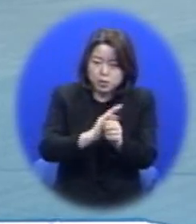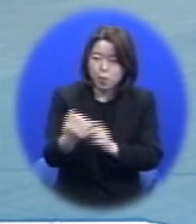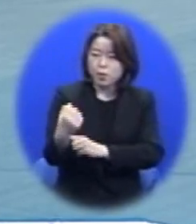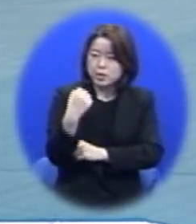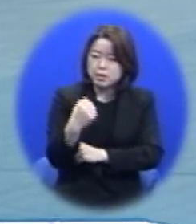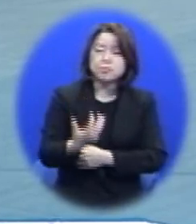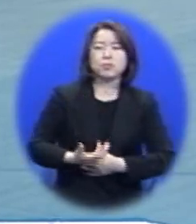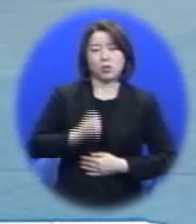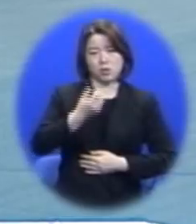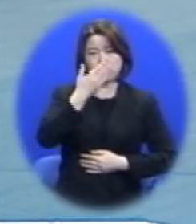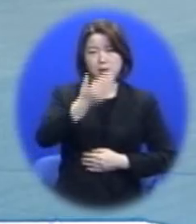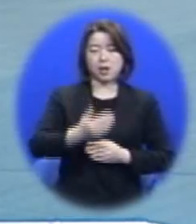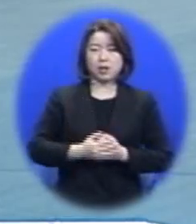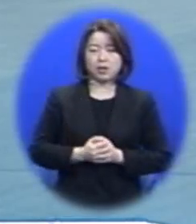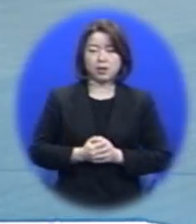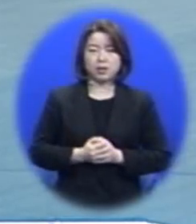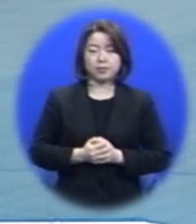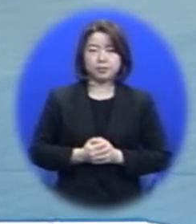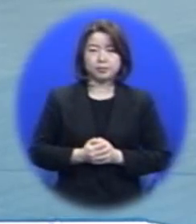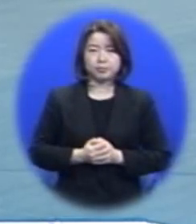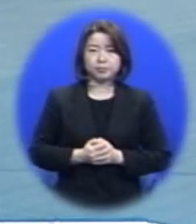있었던 것입니다.